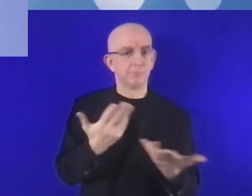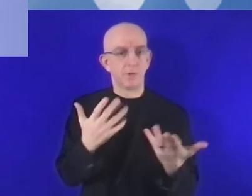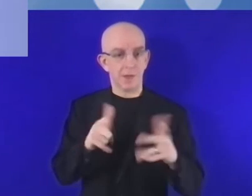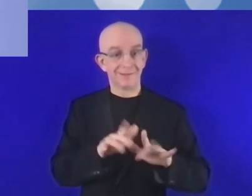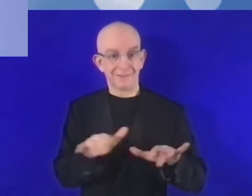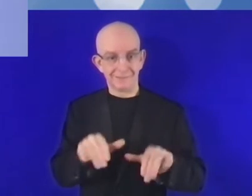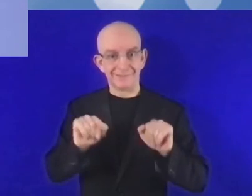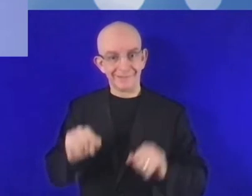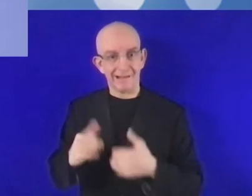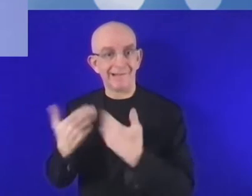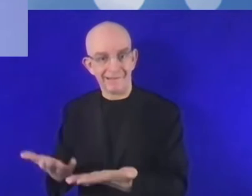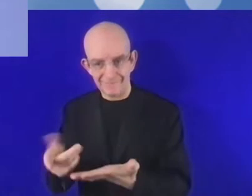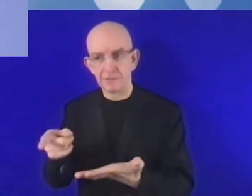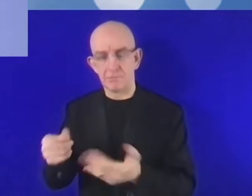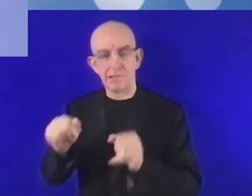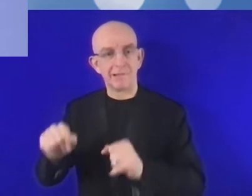что цифровизация